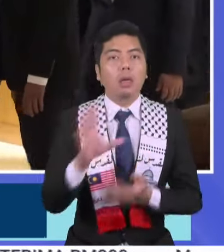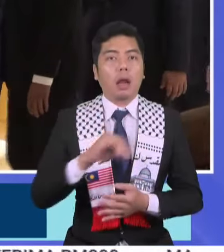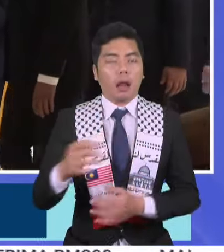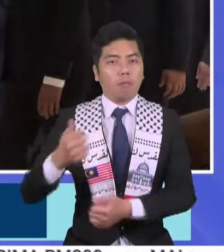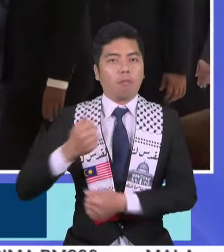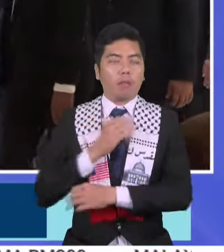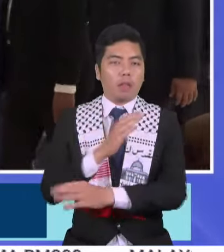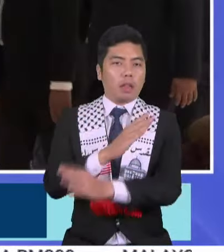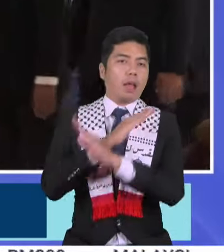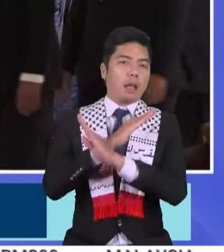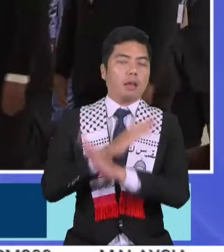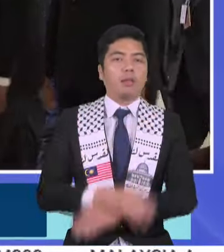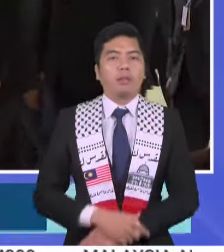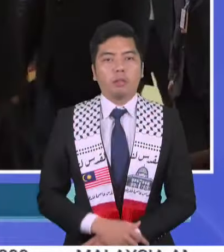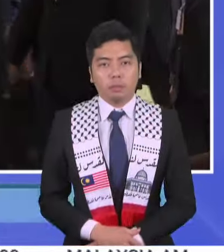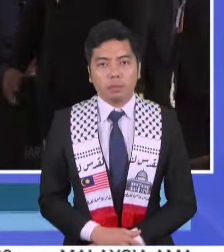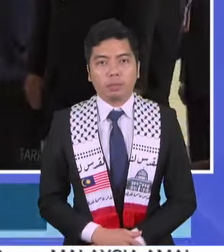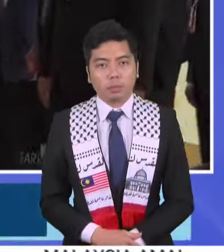serta pertahanan.